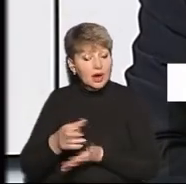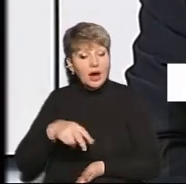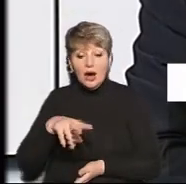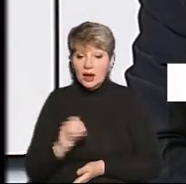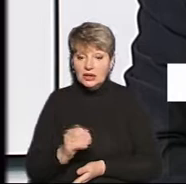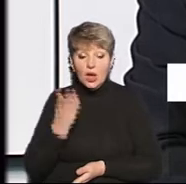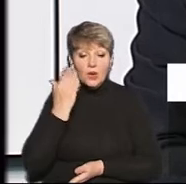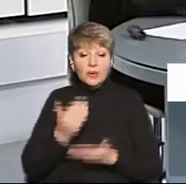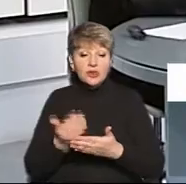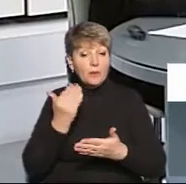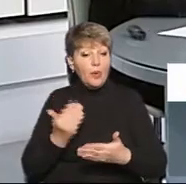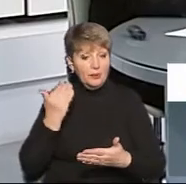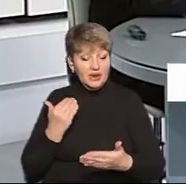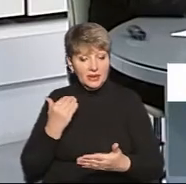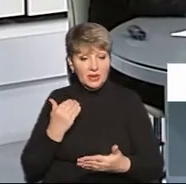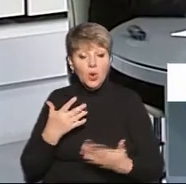коли попередні рази